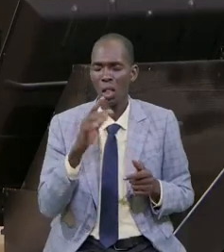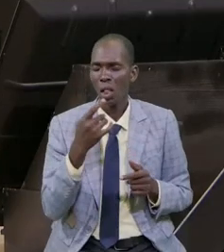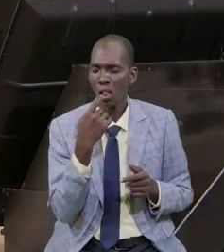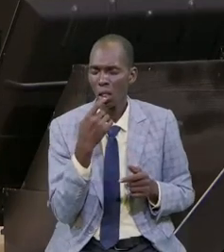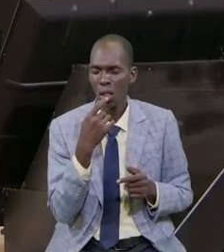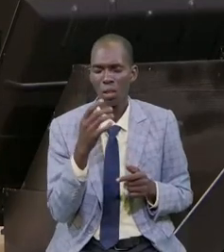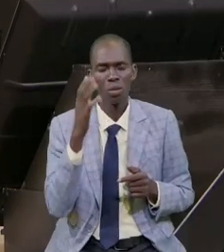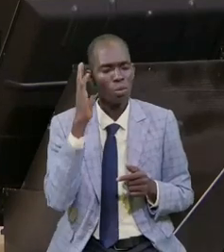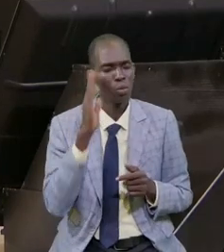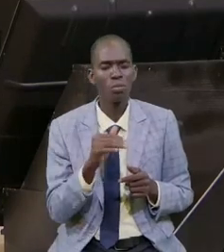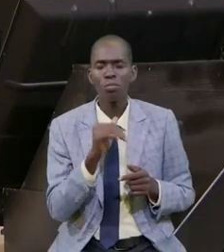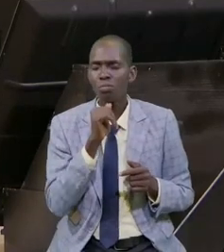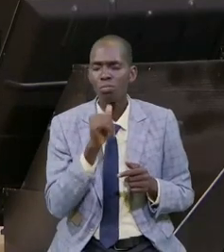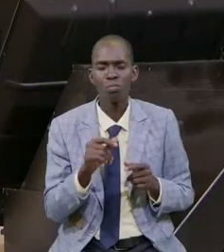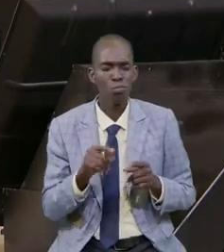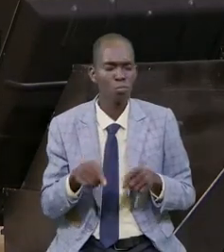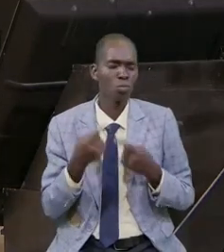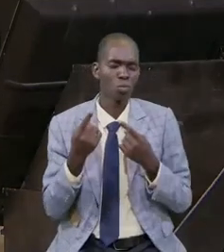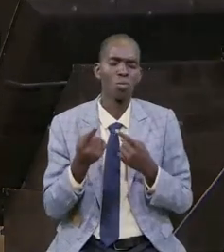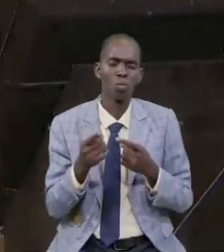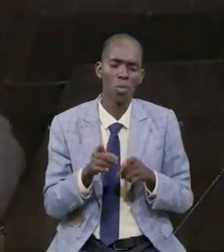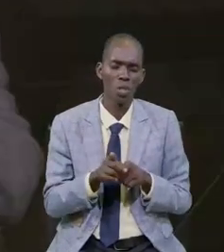ne va pas s'égarer.